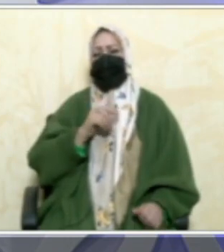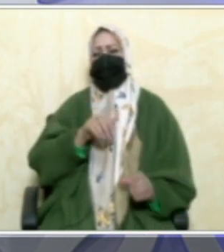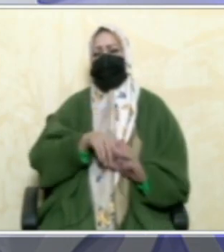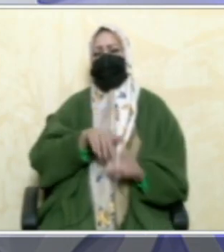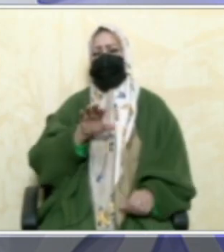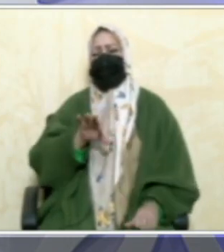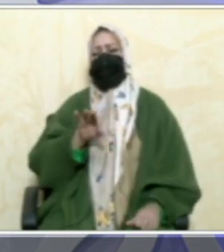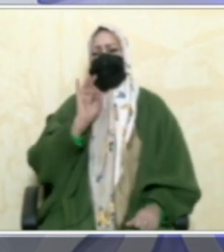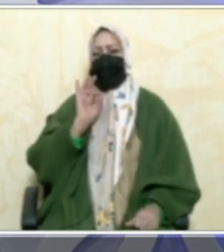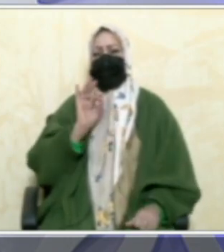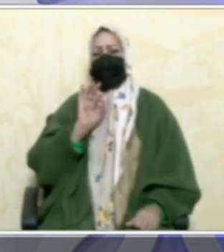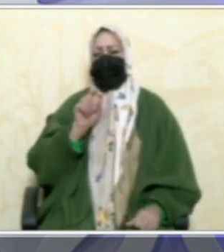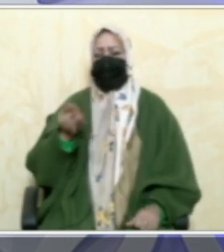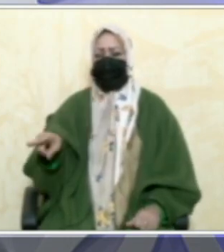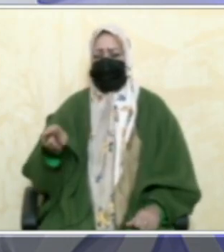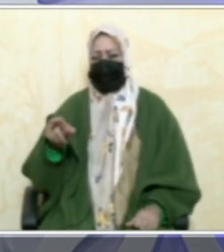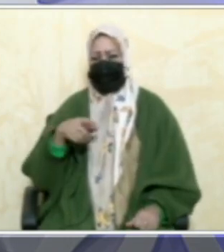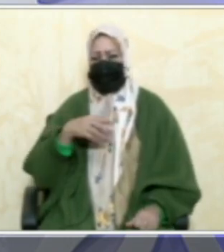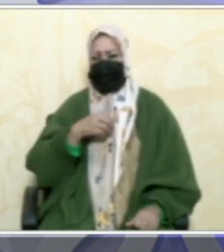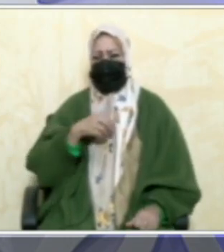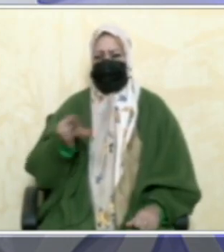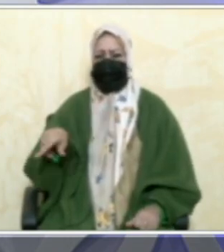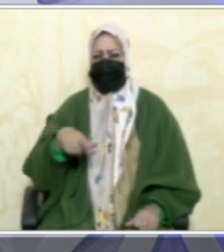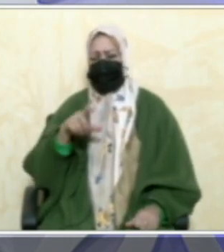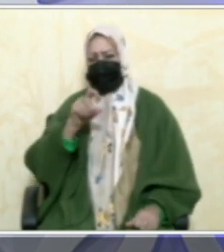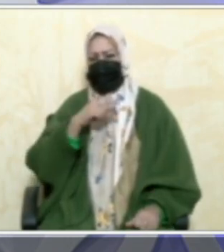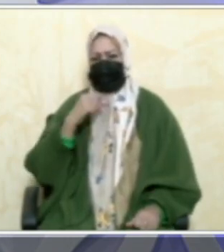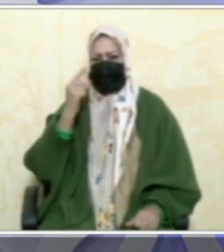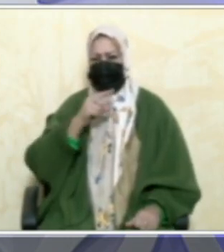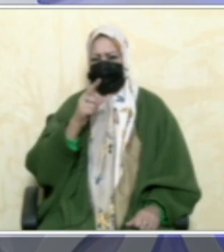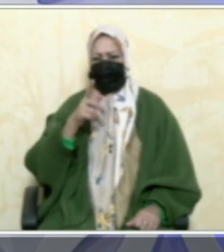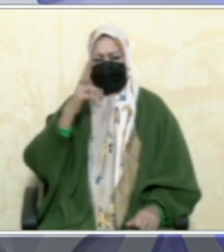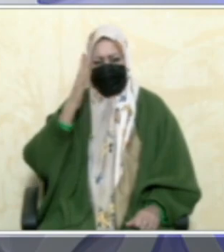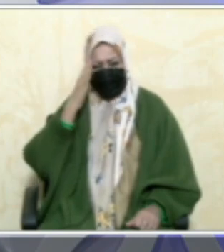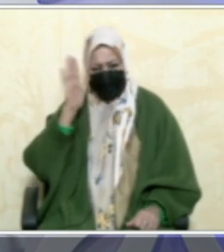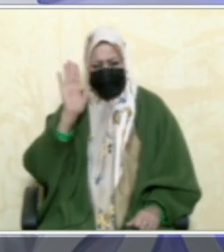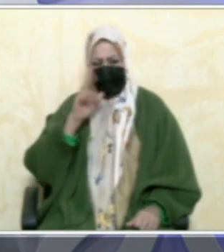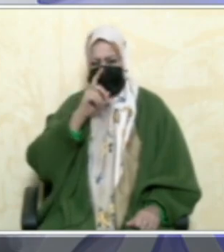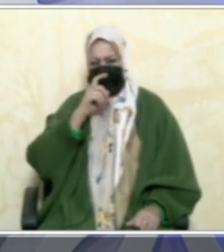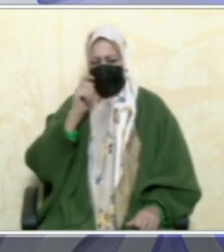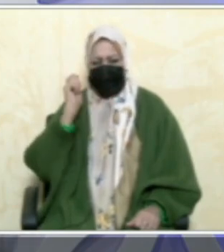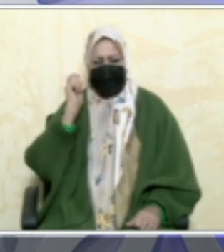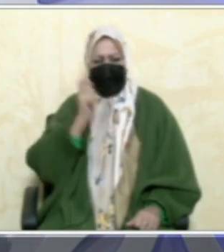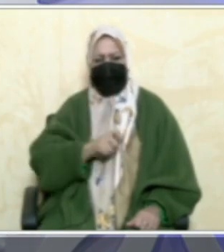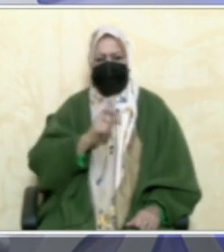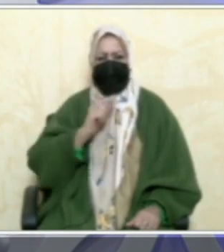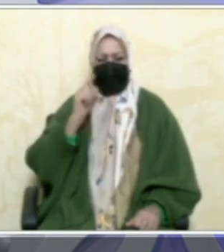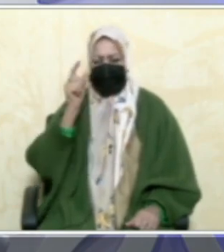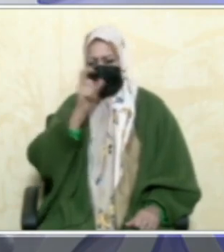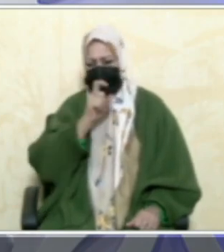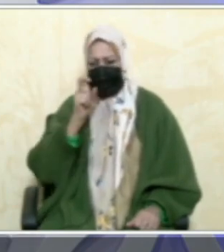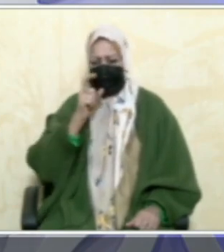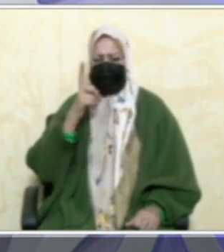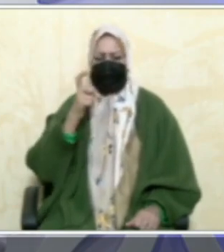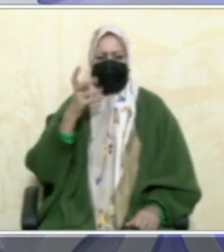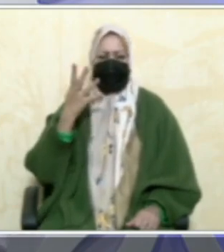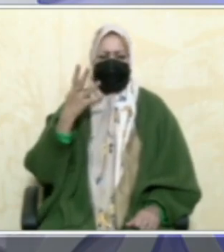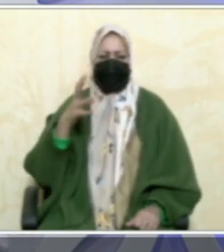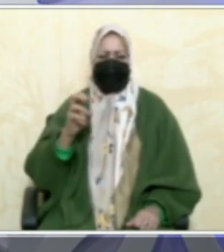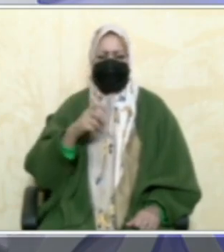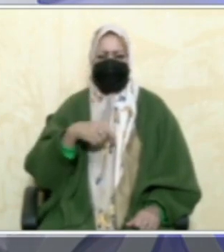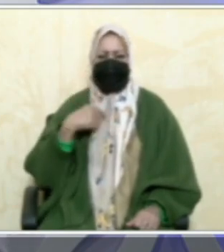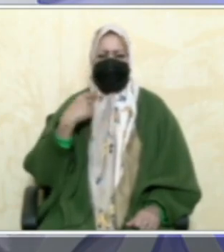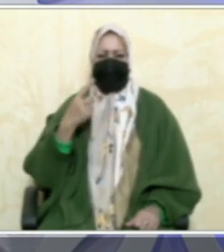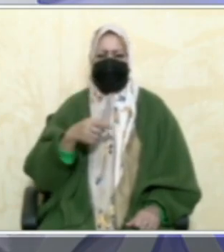فينا الدين وشن هالتخلف وياسر 1400 سنة وتظن أنك أنت هكذا تحسن من ناحية